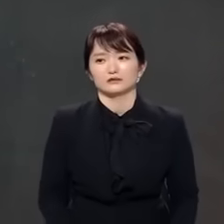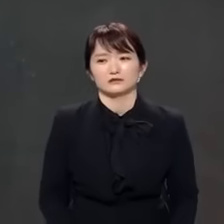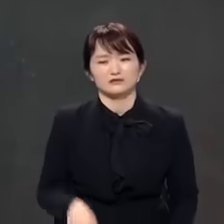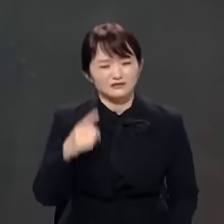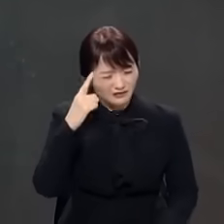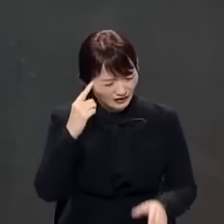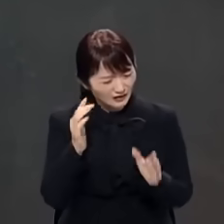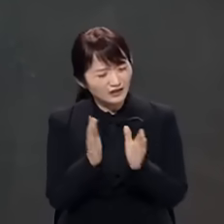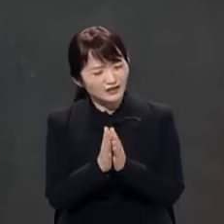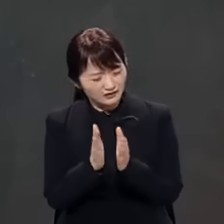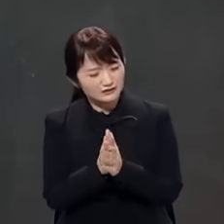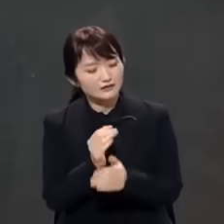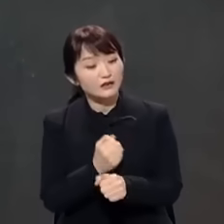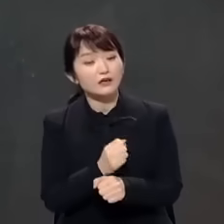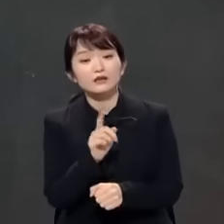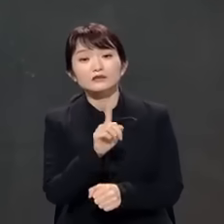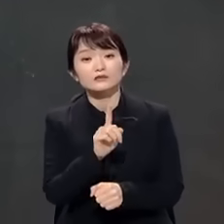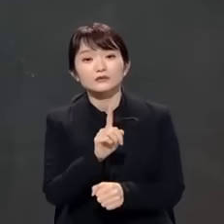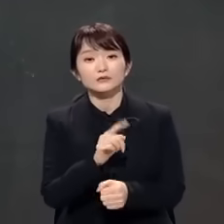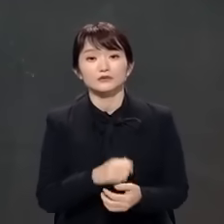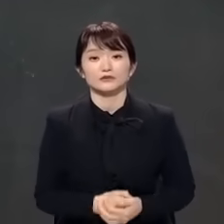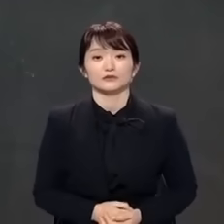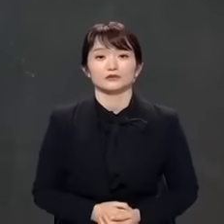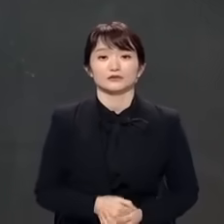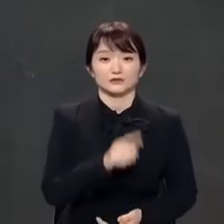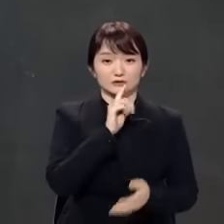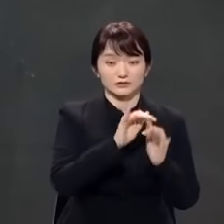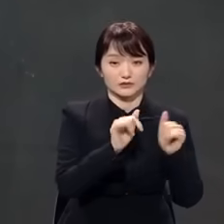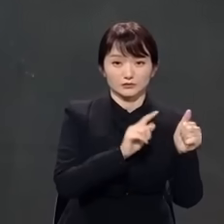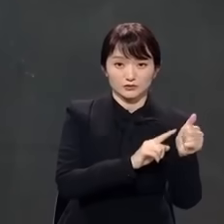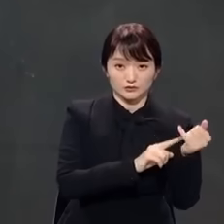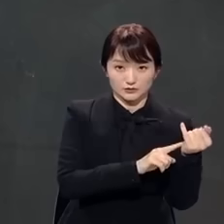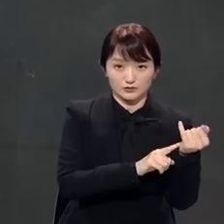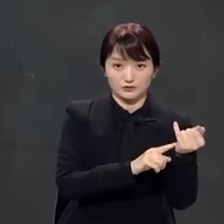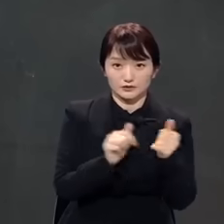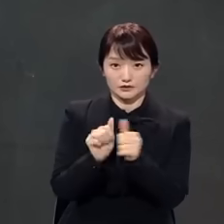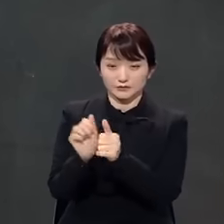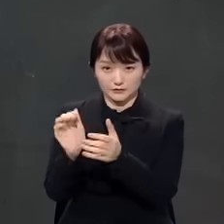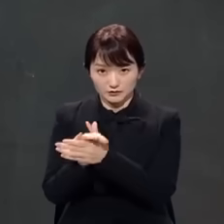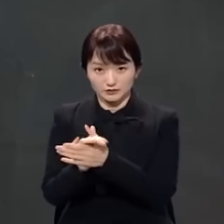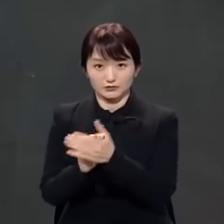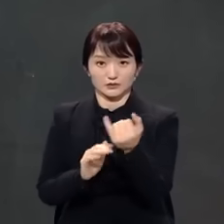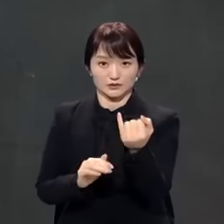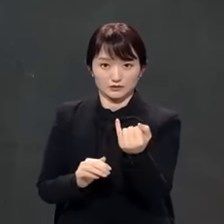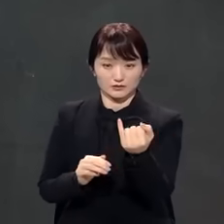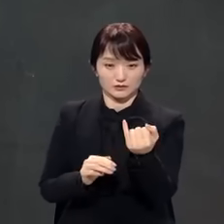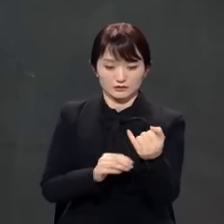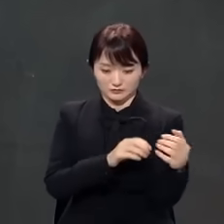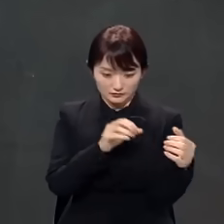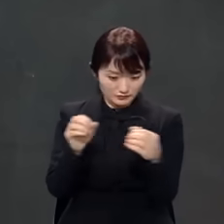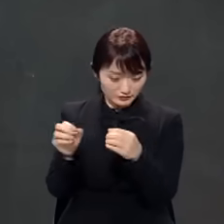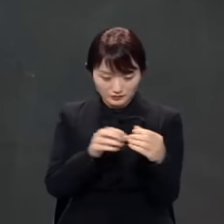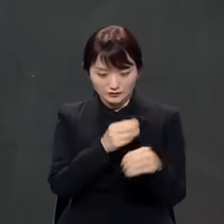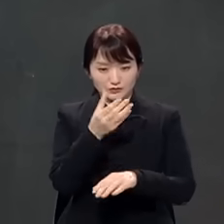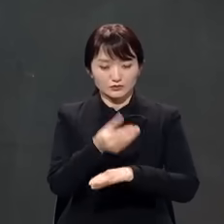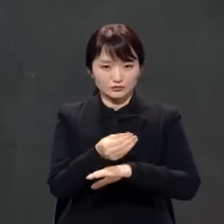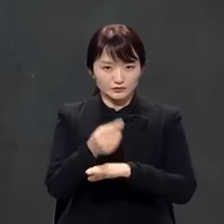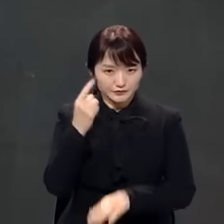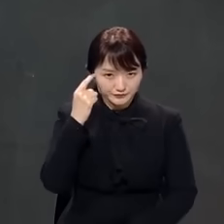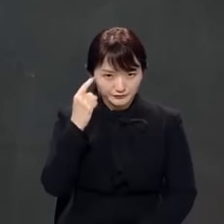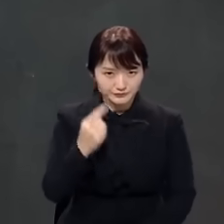알아서 하라고가 무슨 얘기인지 당시 제보자와 남자친구 함께 있던 여성 세 사람이 나눴던 대화 녹취